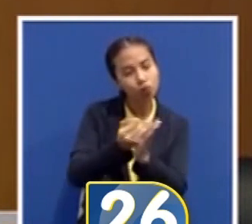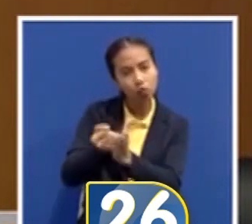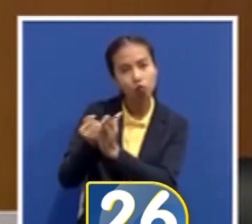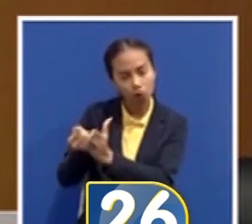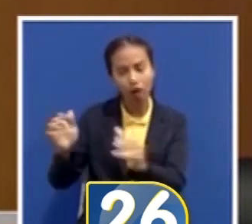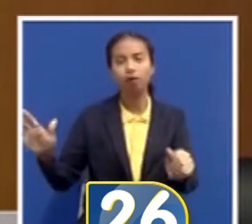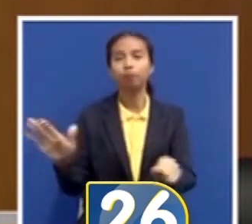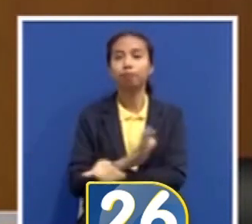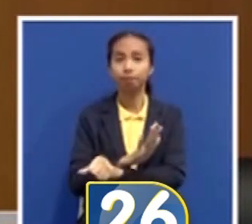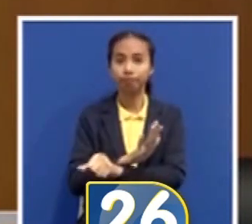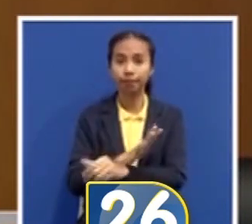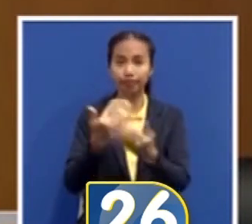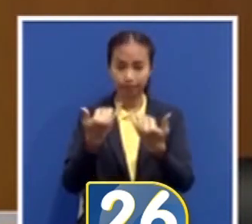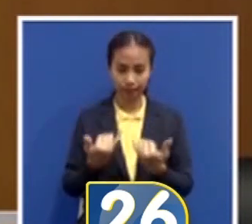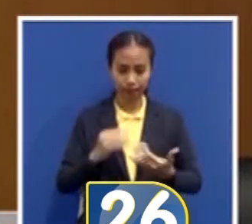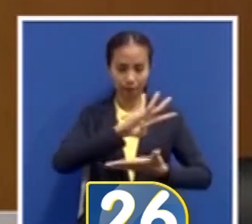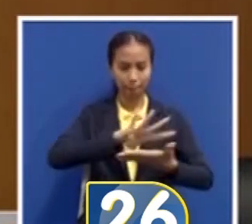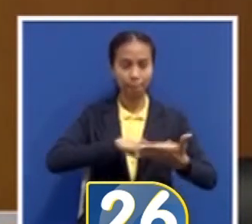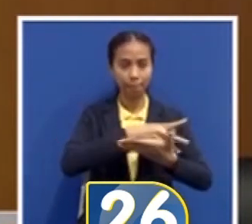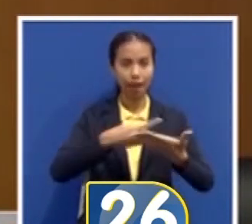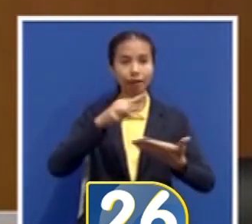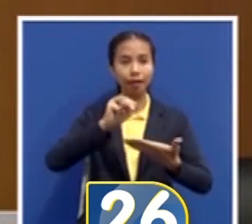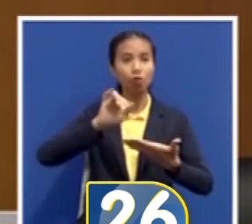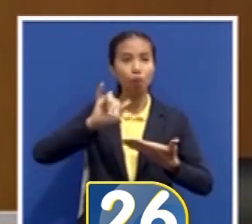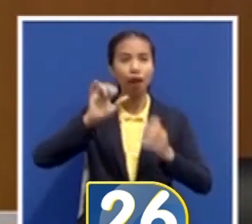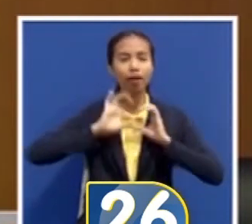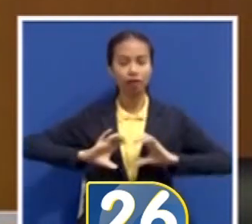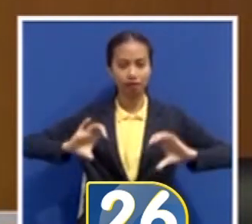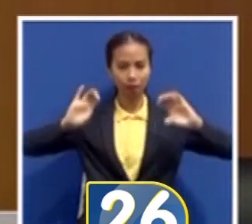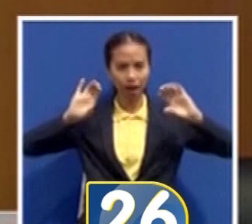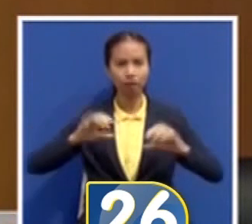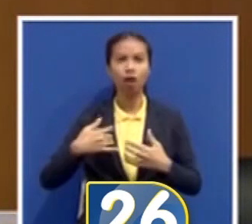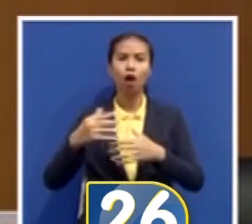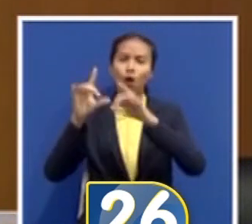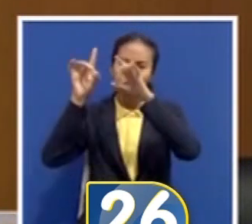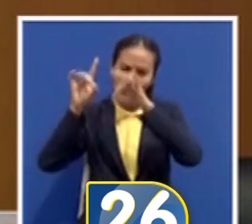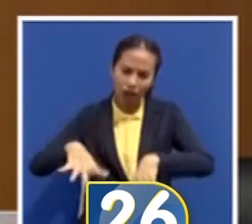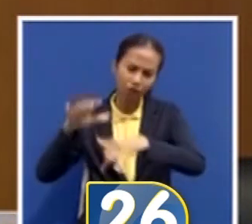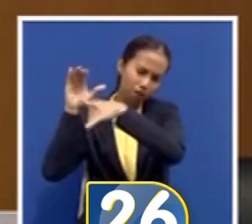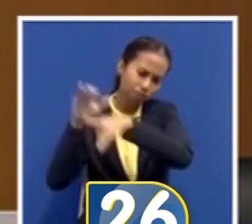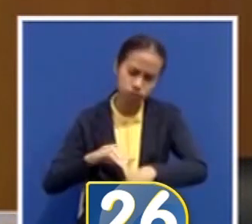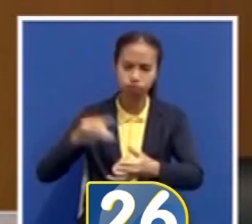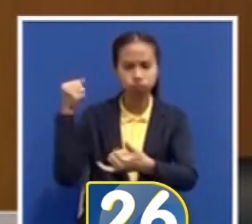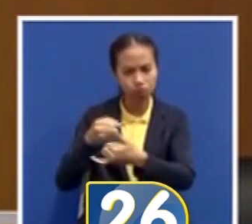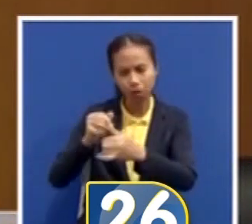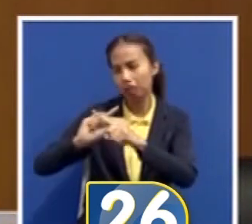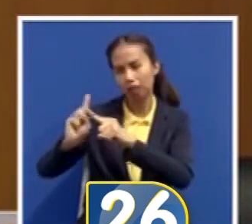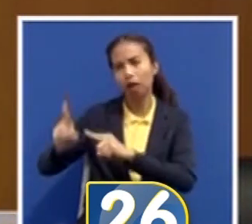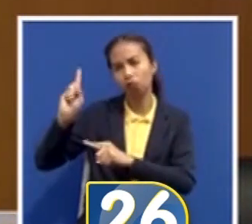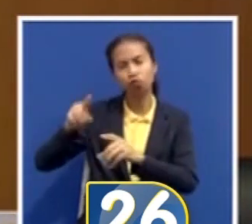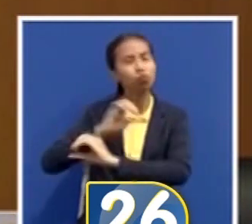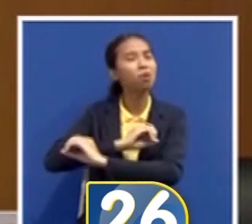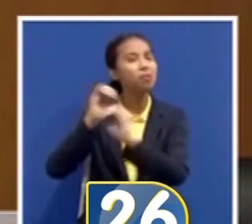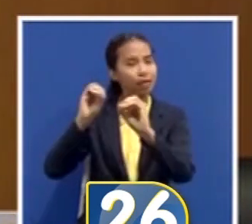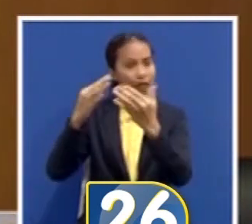อย่างเต็มที่ที่ผมบอกแล้วว่านโยบายรัฐบาลนั้นความรุนแรงจะต้องไม่เกิดขึ้นกับบุคคลใดเด็ดขาดเราจะดำเนินการบังคับใช้กฎหมายอย่าง